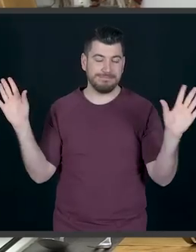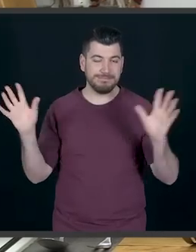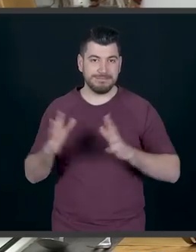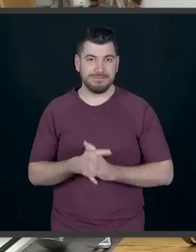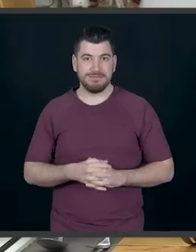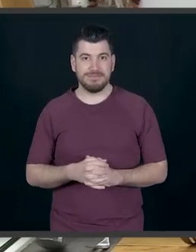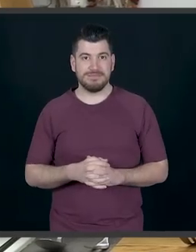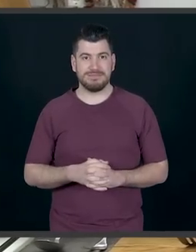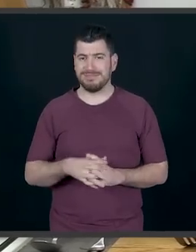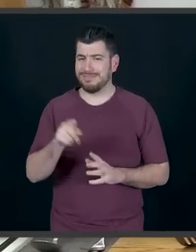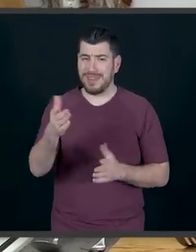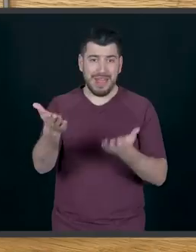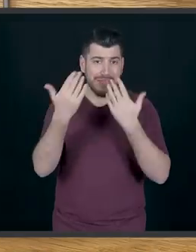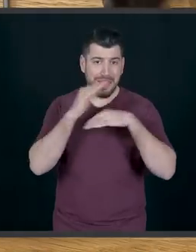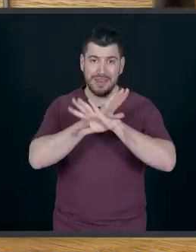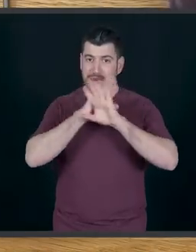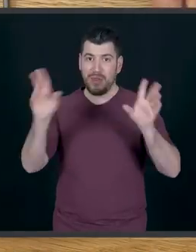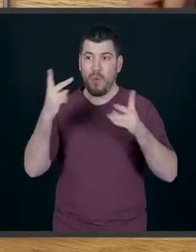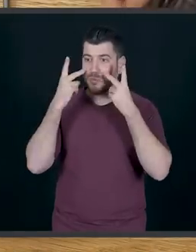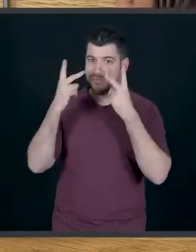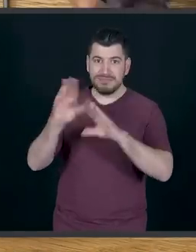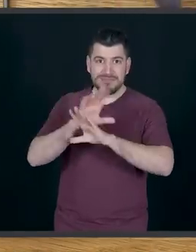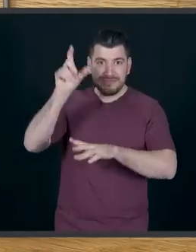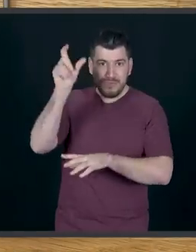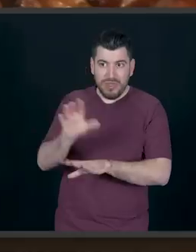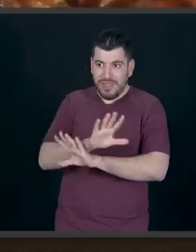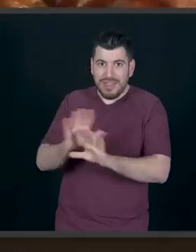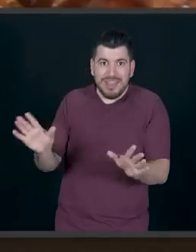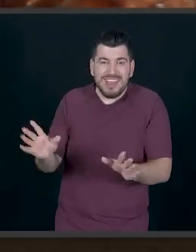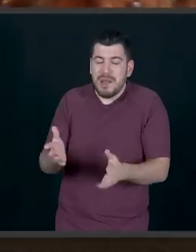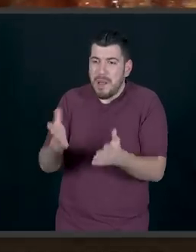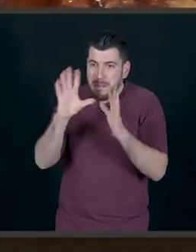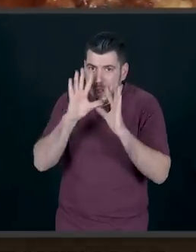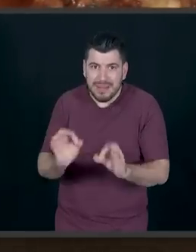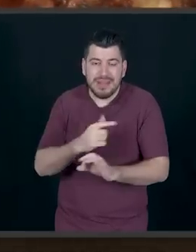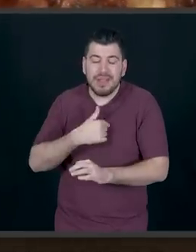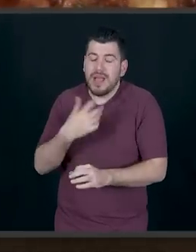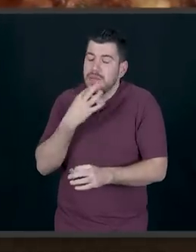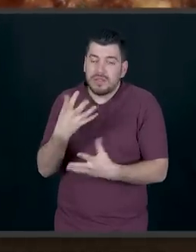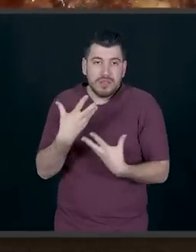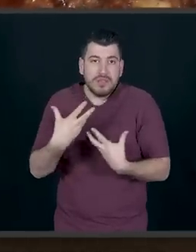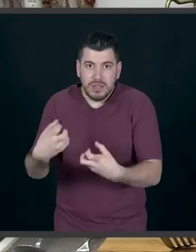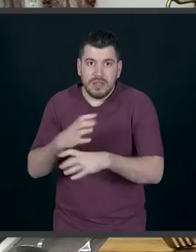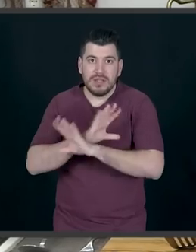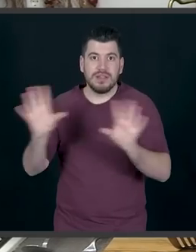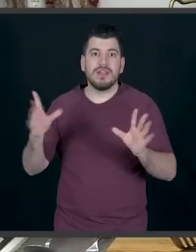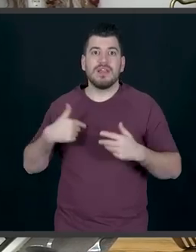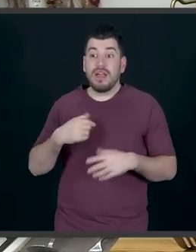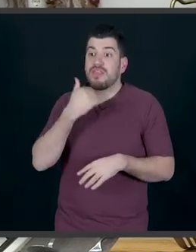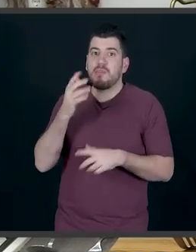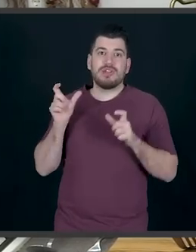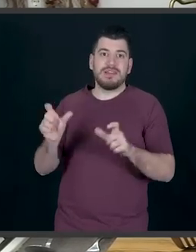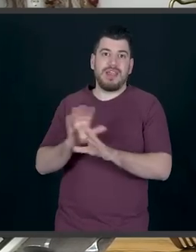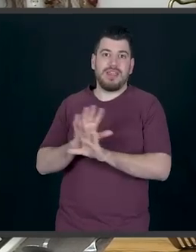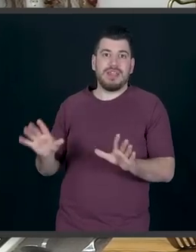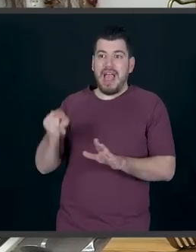ότι όποιος το δει αυτό, πραγματικά δεν μπορεί να αντισταθεί. Κοιτάξτε εδώ, ομορφιά. Έχει γίνει τόσο τραγανό